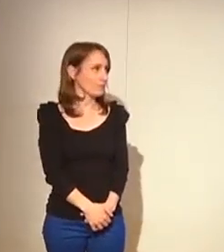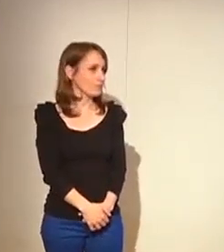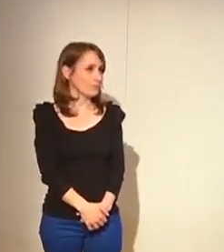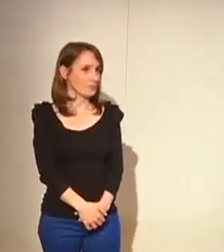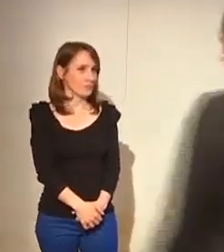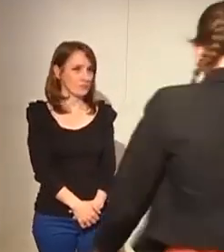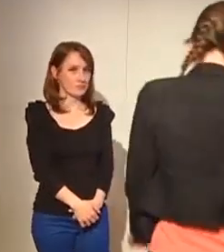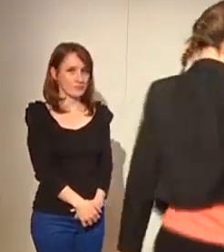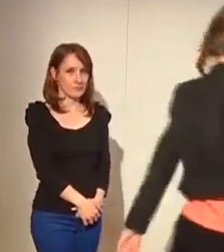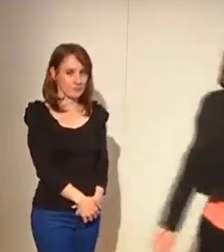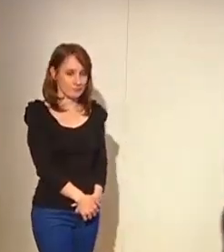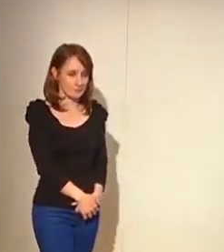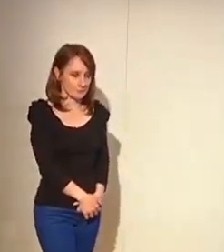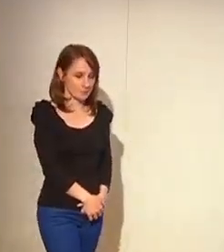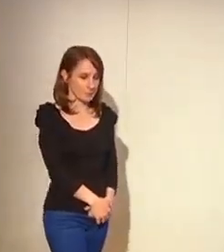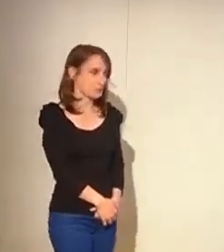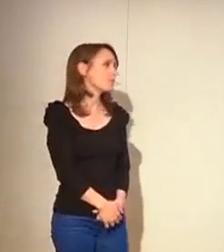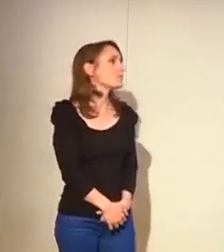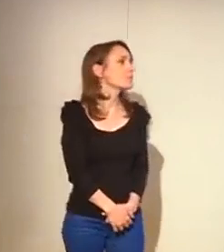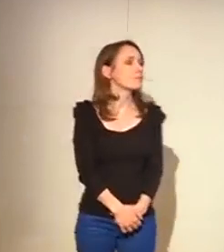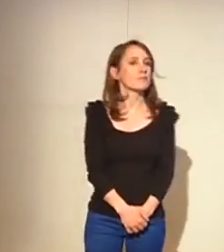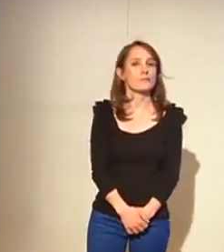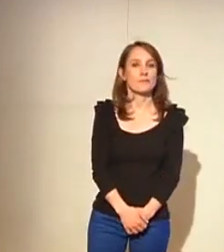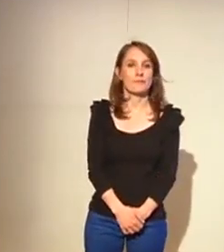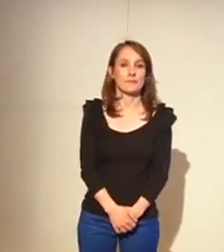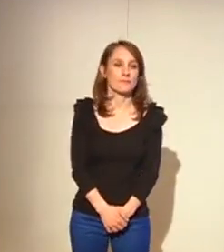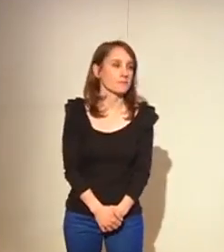Assou l'autre c'est tout à